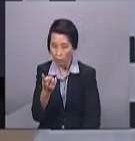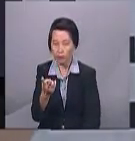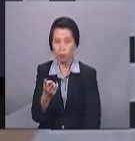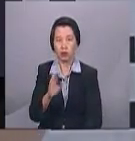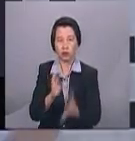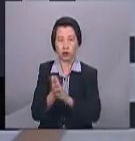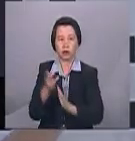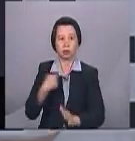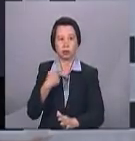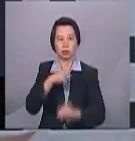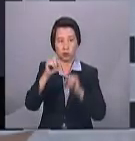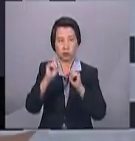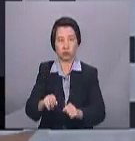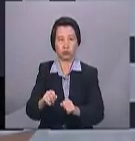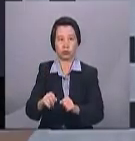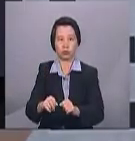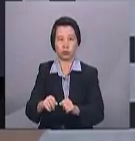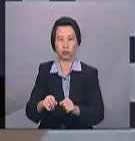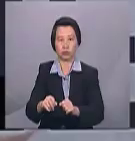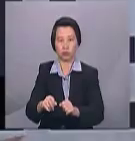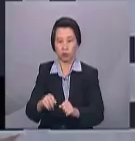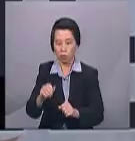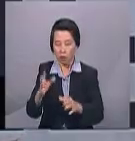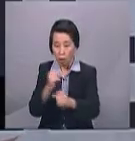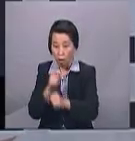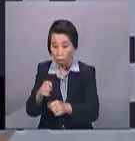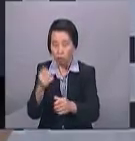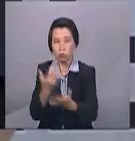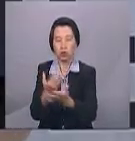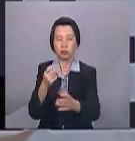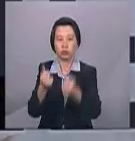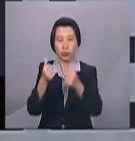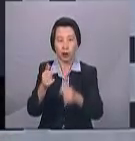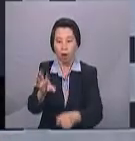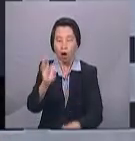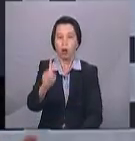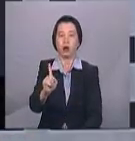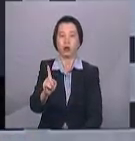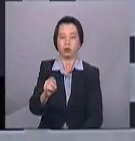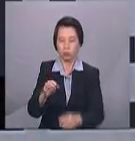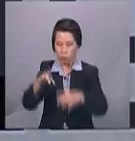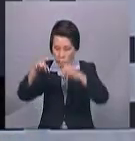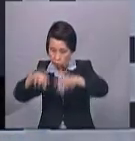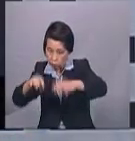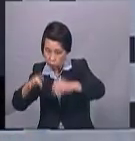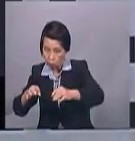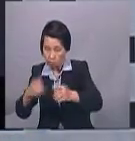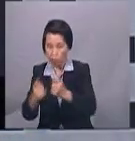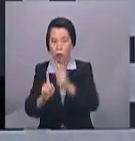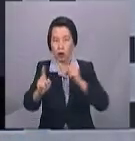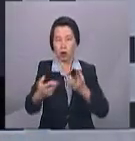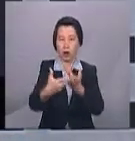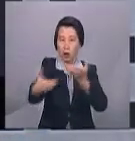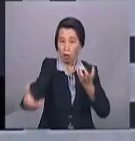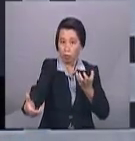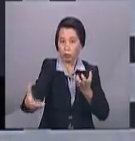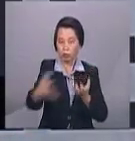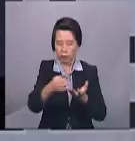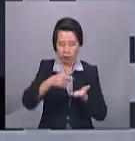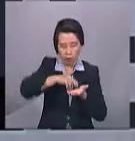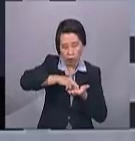supaya kita boleh kesan mereka dengan cepat, trace, and then we test them, we isolate them, and we treat them.